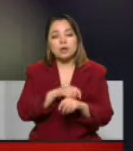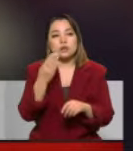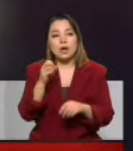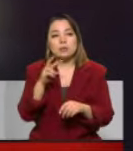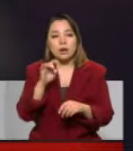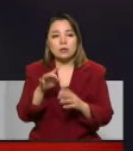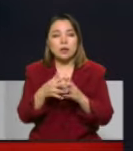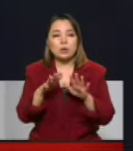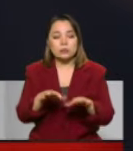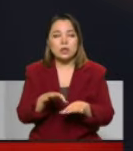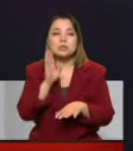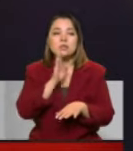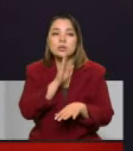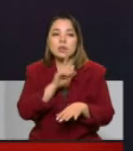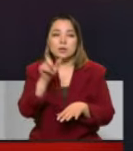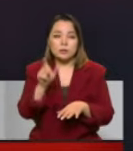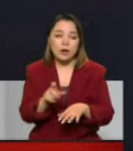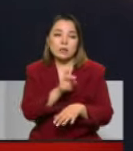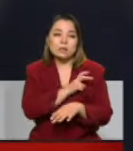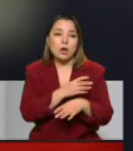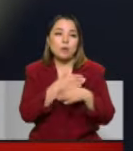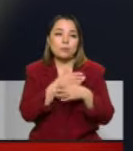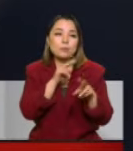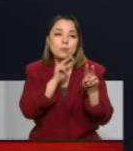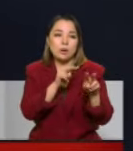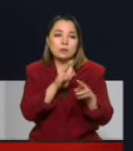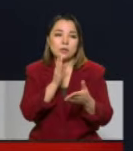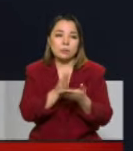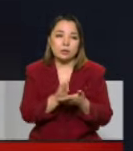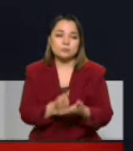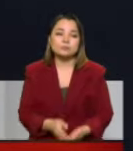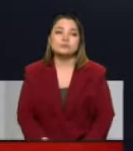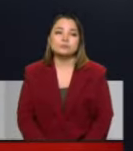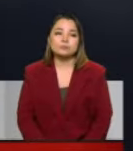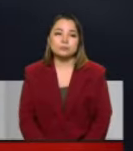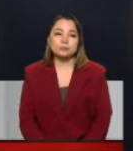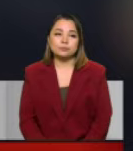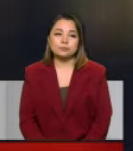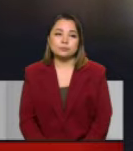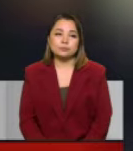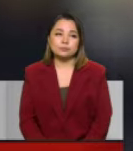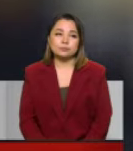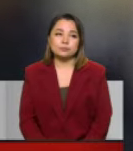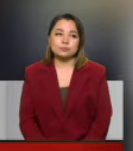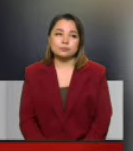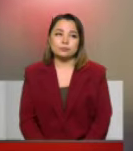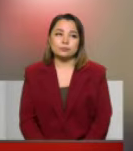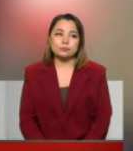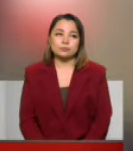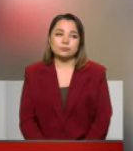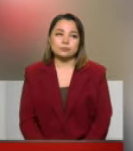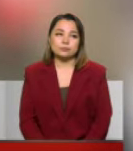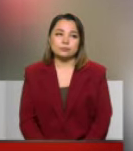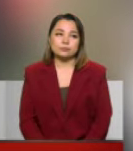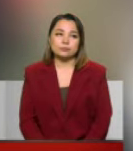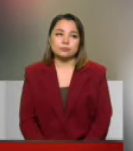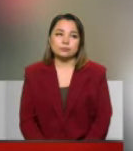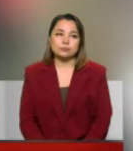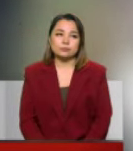Шалқар ауылында тұратын келіншек қазір дәрігерлердің бақылауында. Эвакуирована беременная женщина в